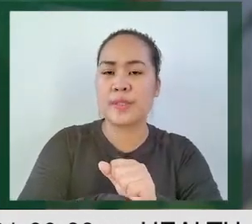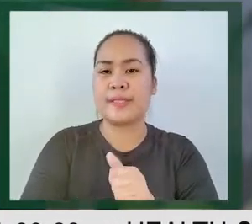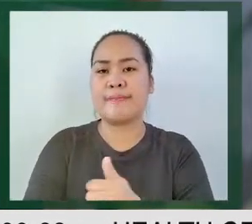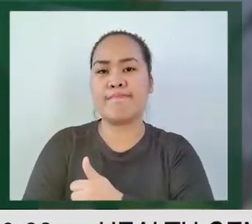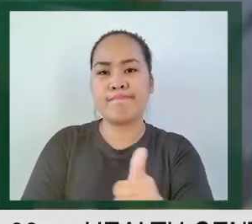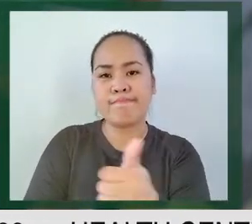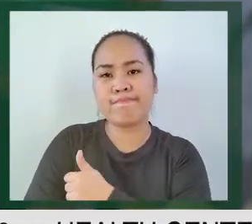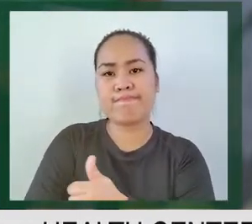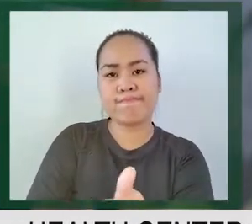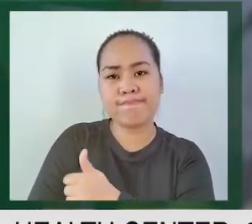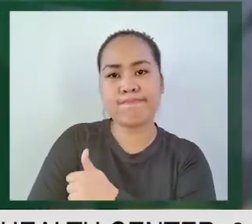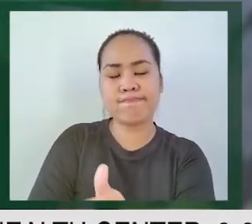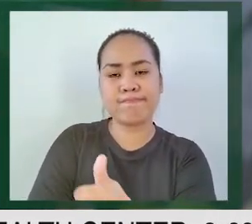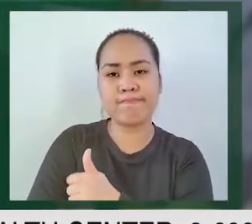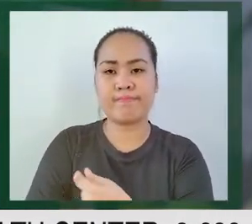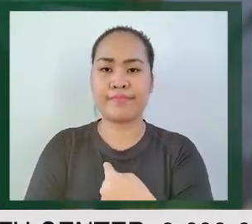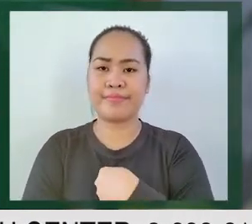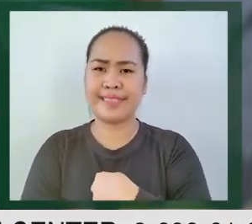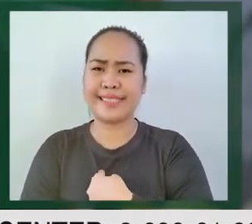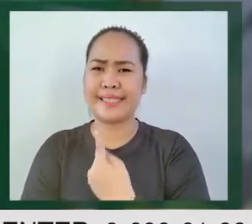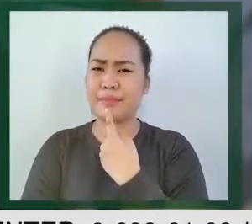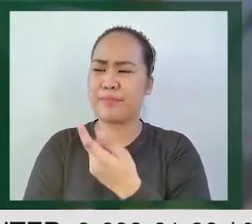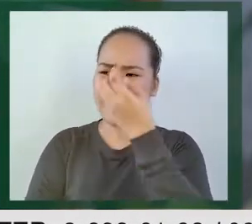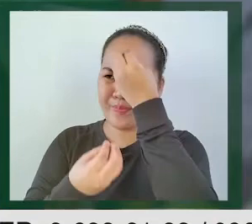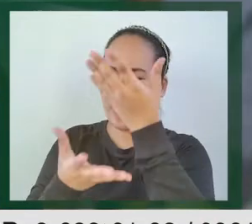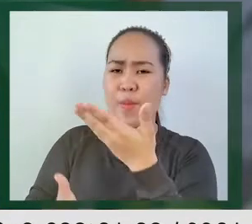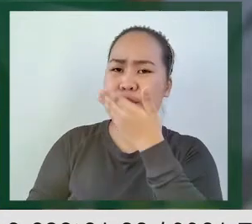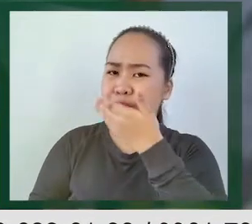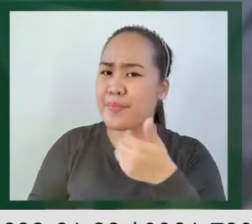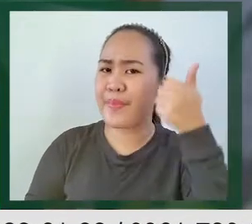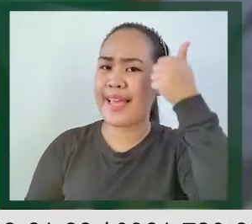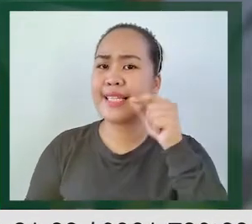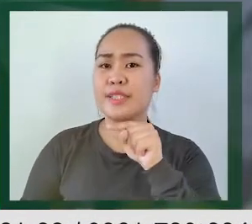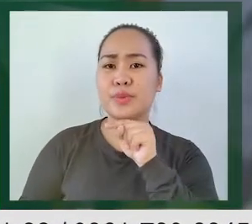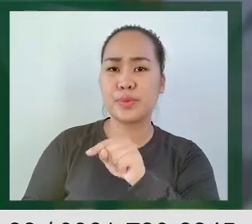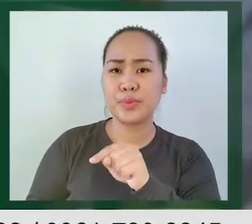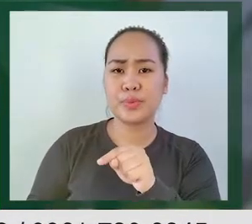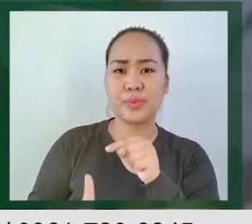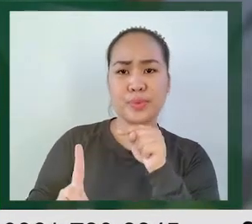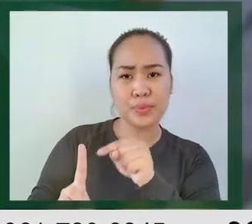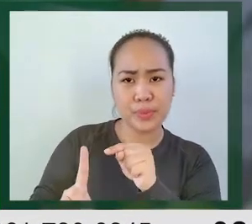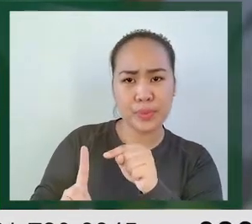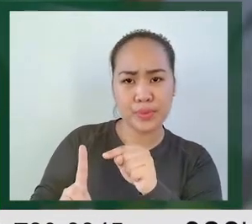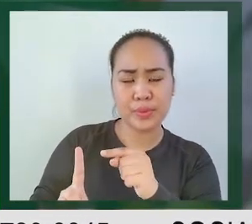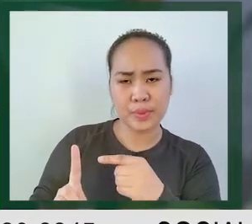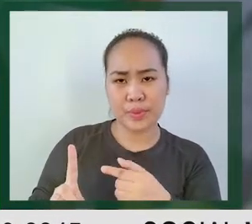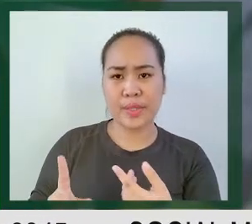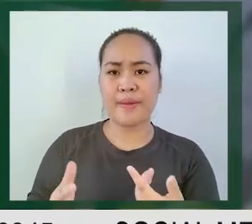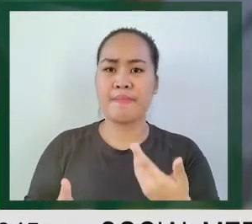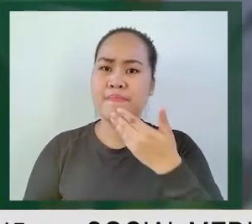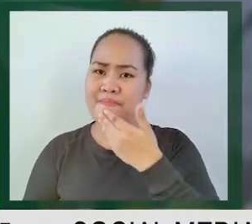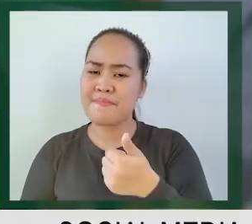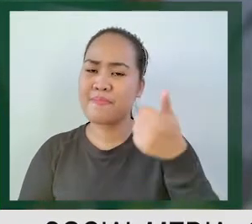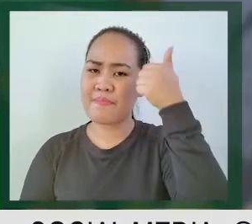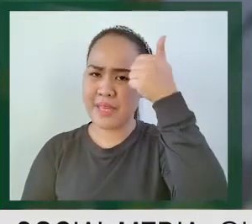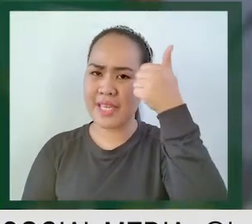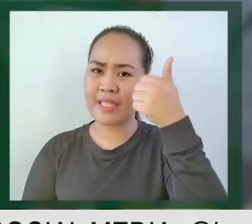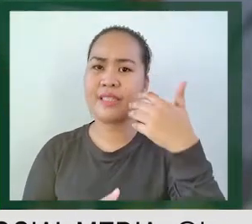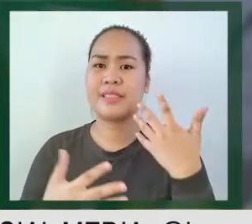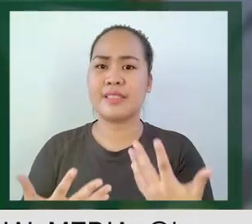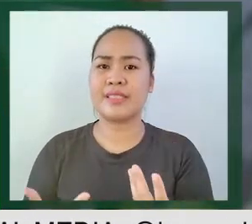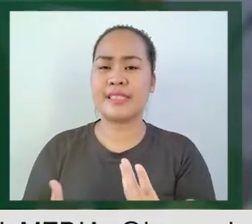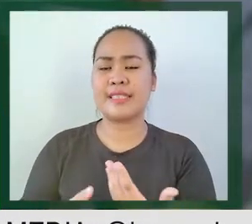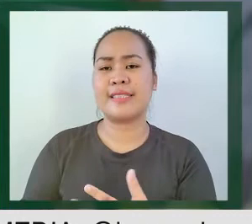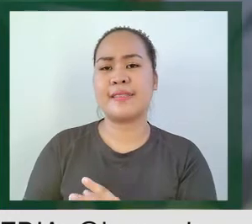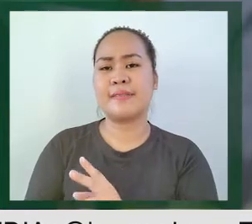DILG, let's practice social distancing and wearing of mask even at home. So, sabi ko nga nung una,